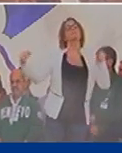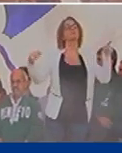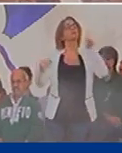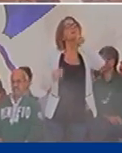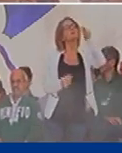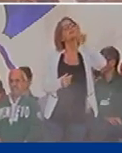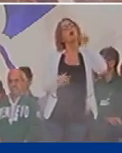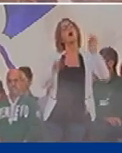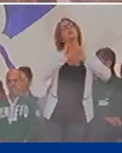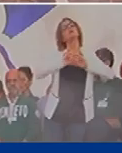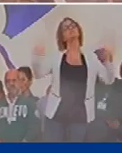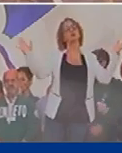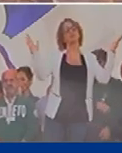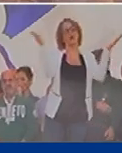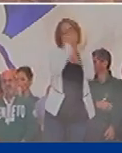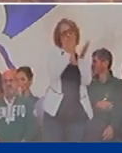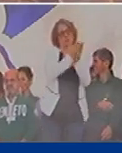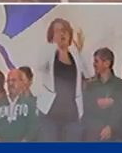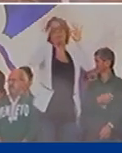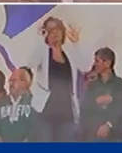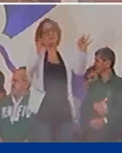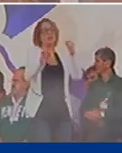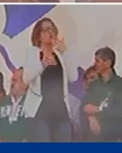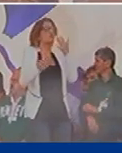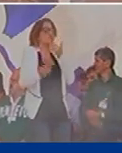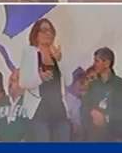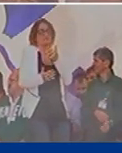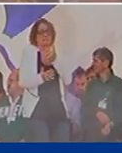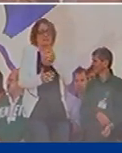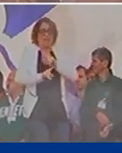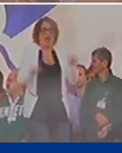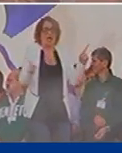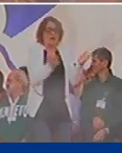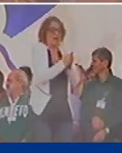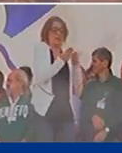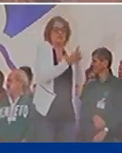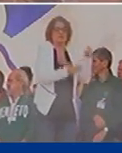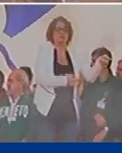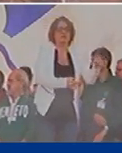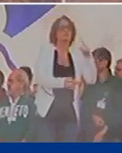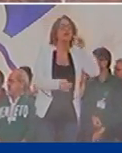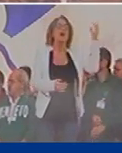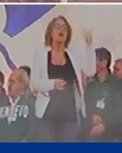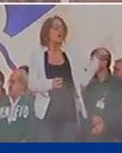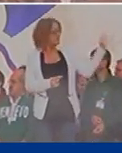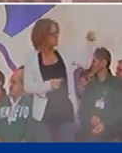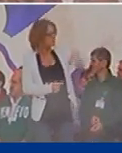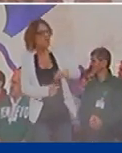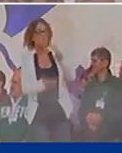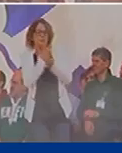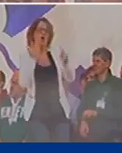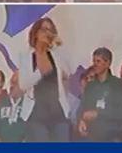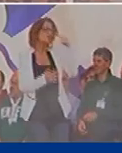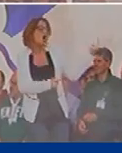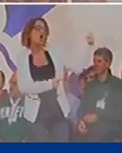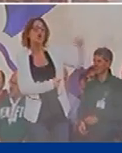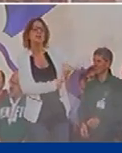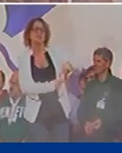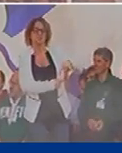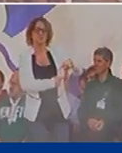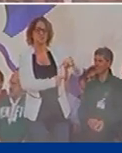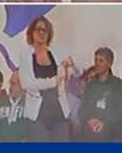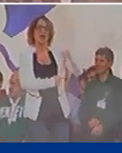libertà che non hanno studiato neanche sui libri di scuola. Perché se venissero i loro nonni che hanno combattuto la